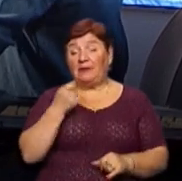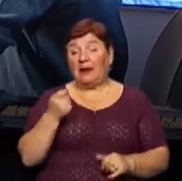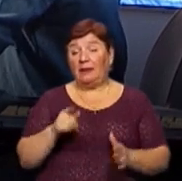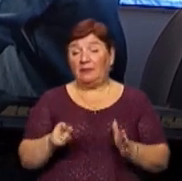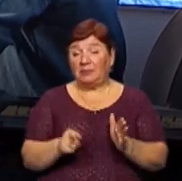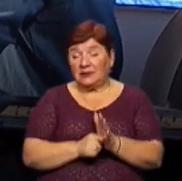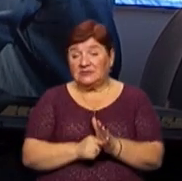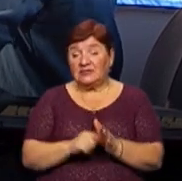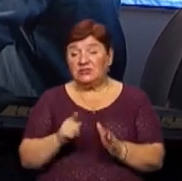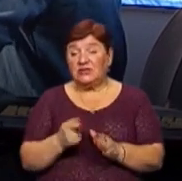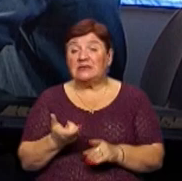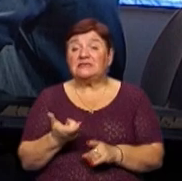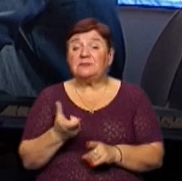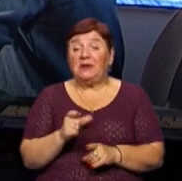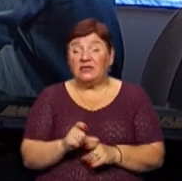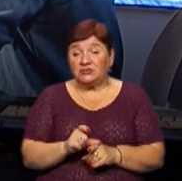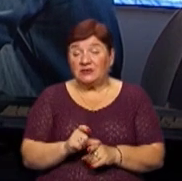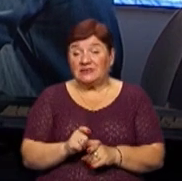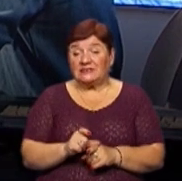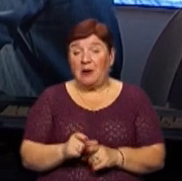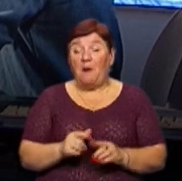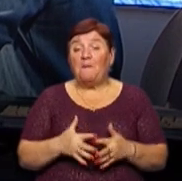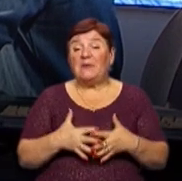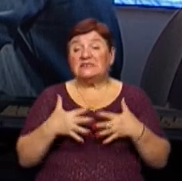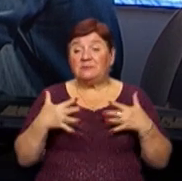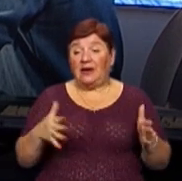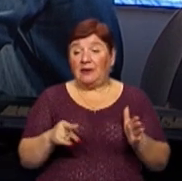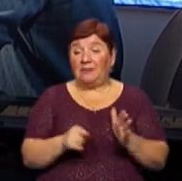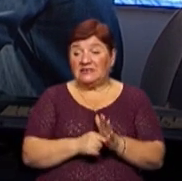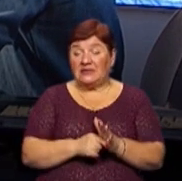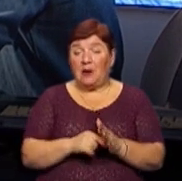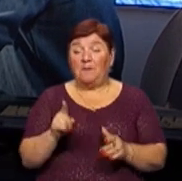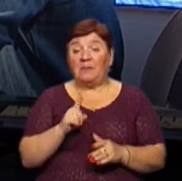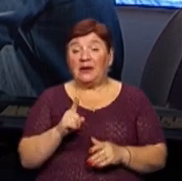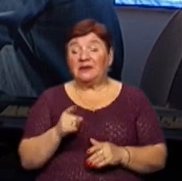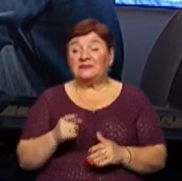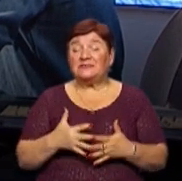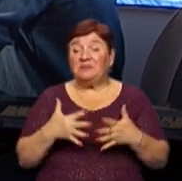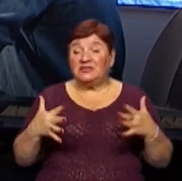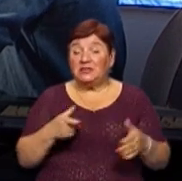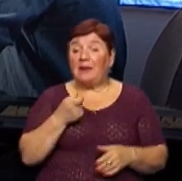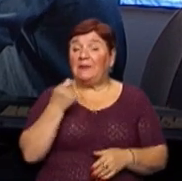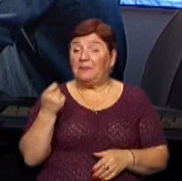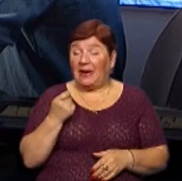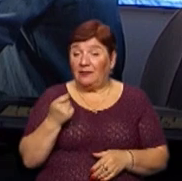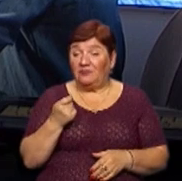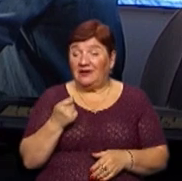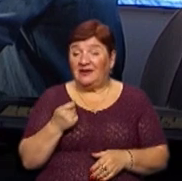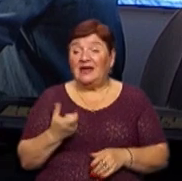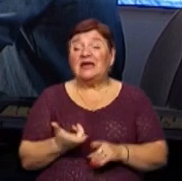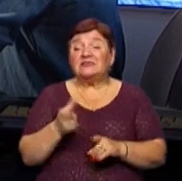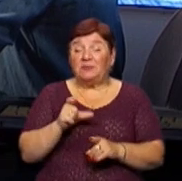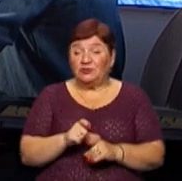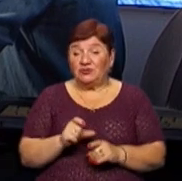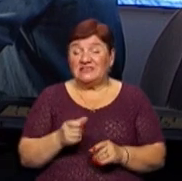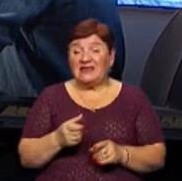чи збільшилась максимальна пенсія? Так, збільшилася максимальна. Завжди при збільшенні мінімальної пенсії збільшується максимальна. На сьогодні